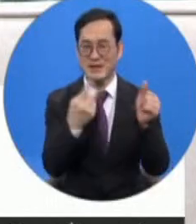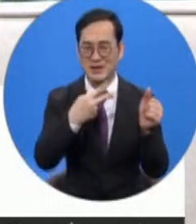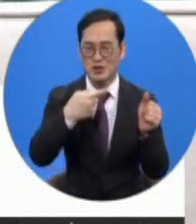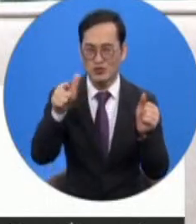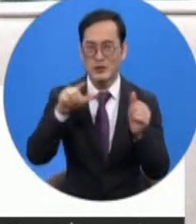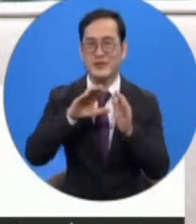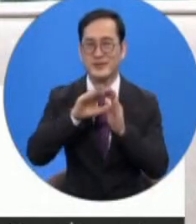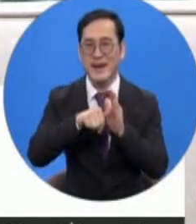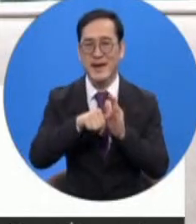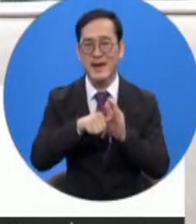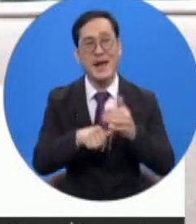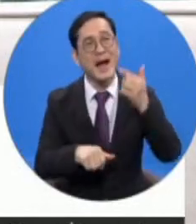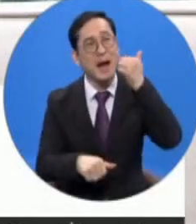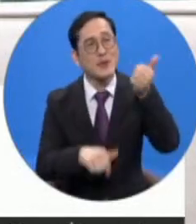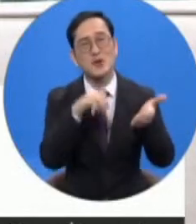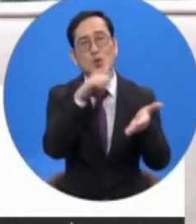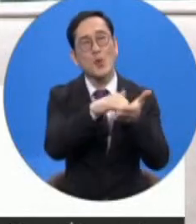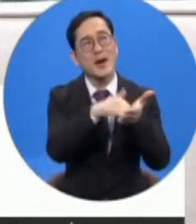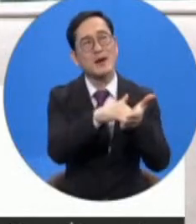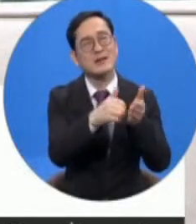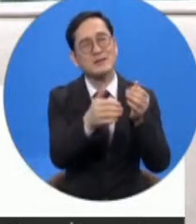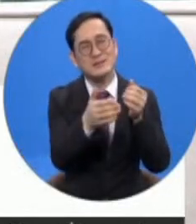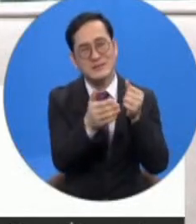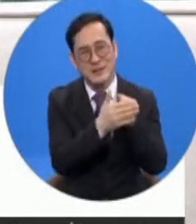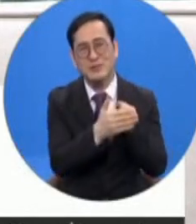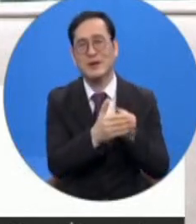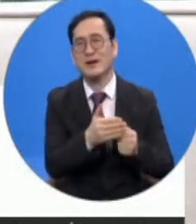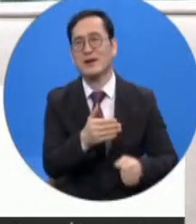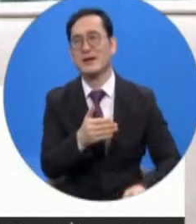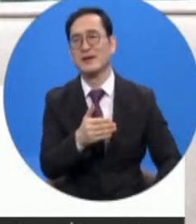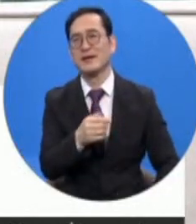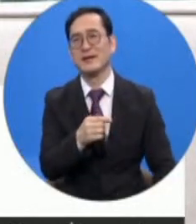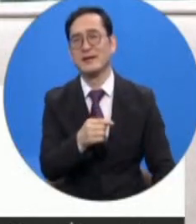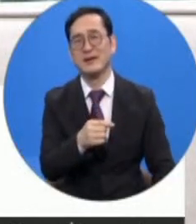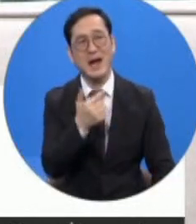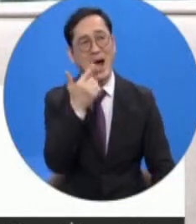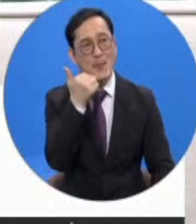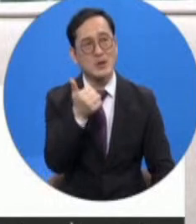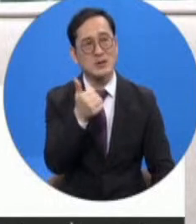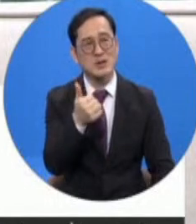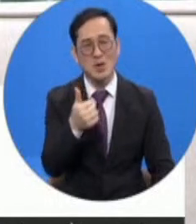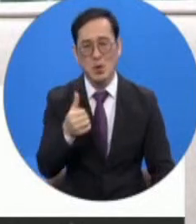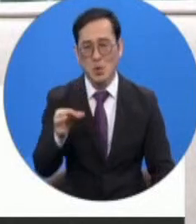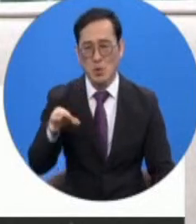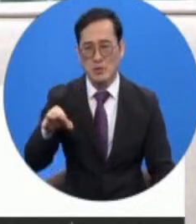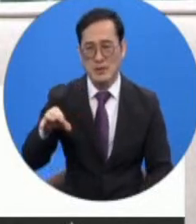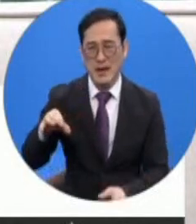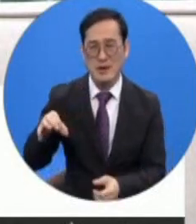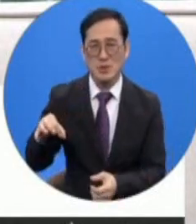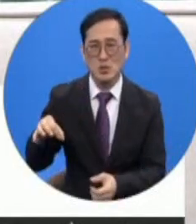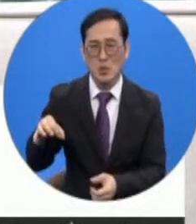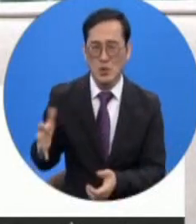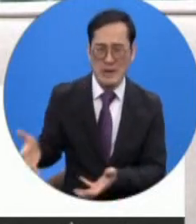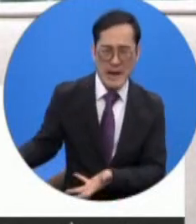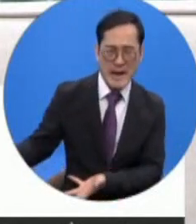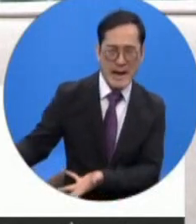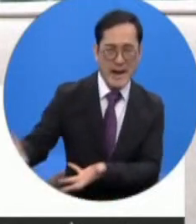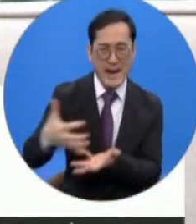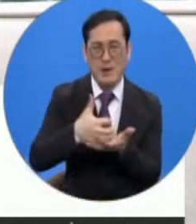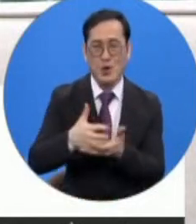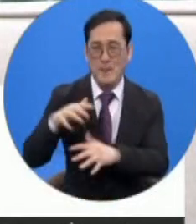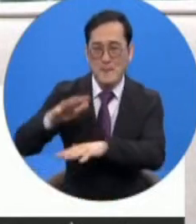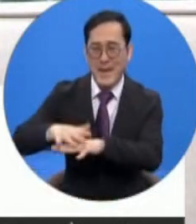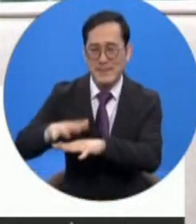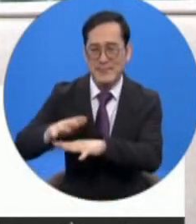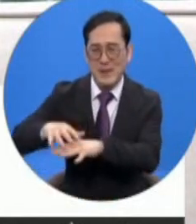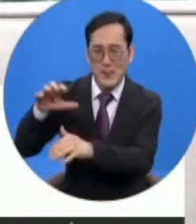자기 아버지의 도박 문제 때문에 사실은 아버지가 뭐 돈이 생길 때마다 집문서, 땅문서 다 반문서